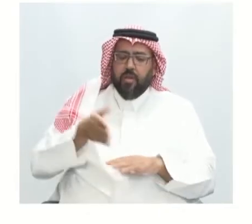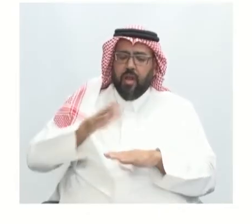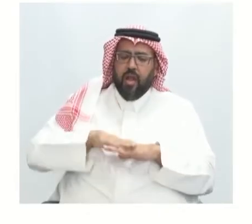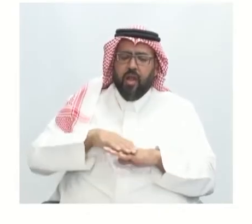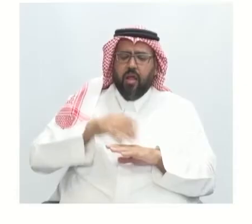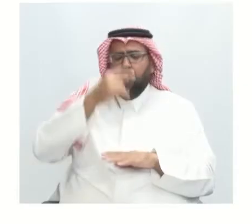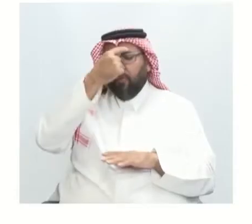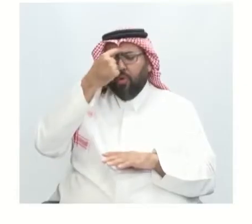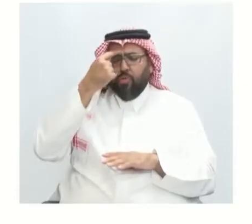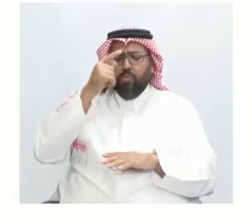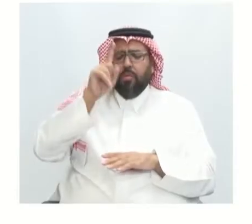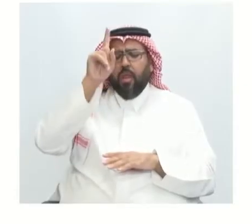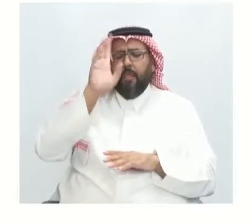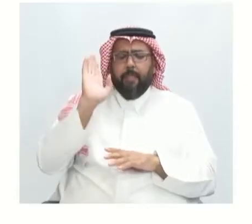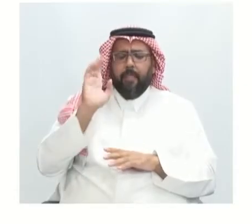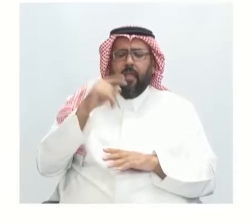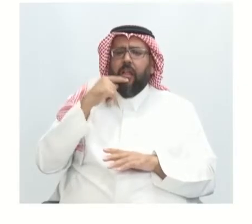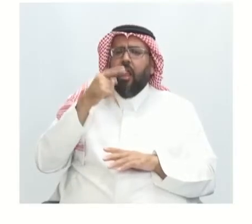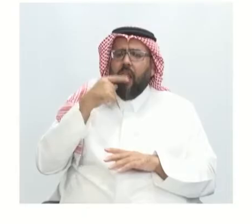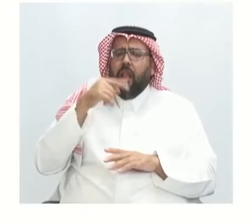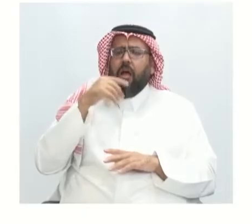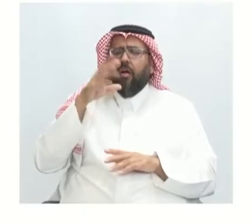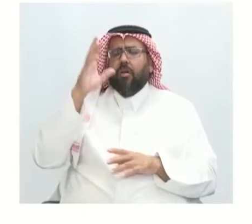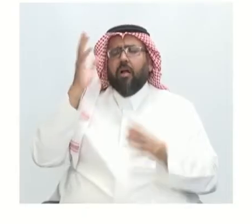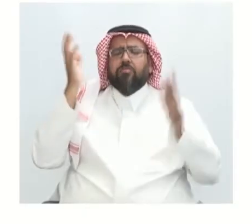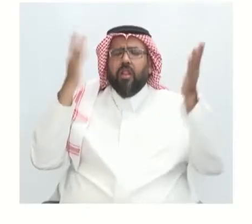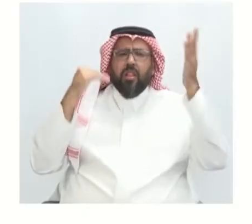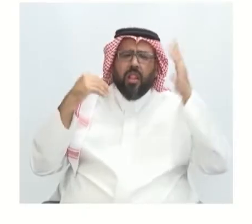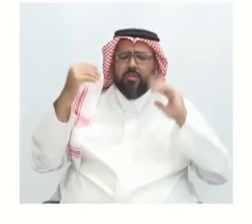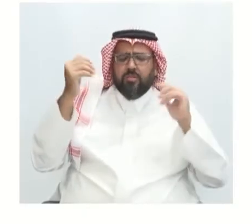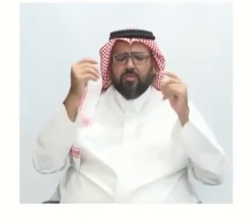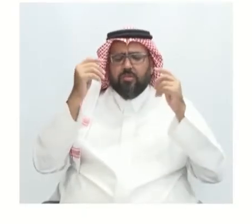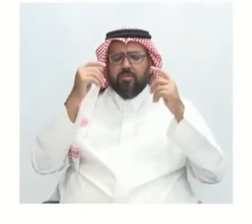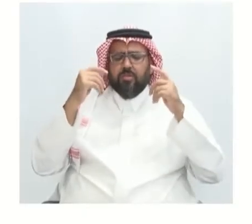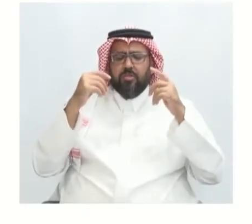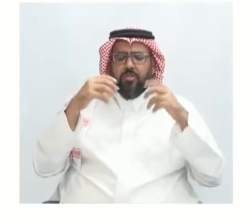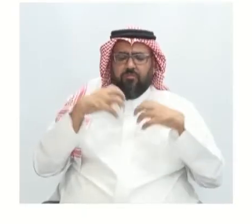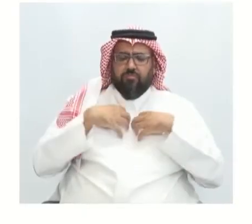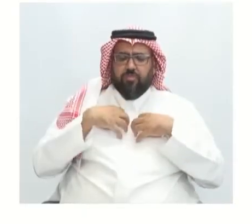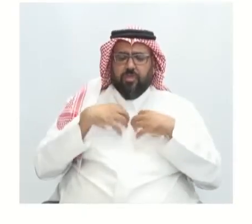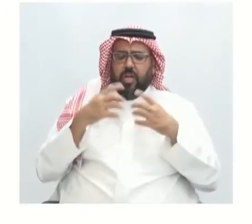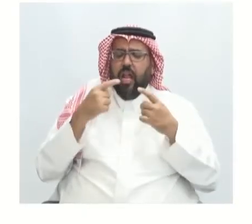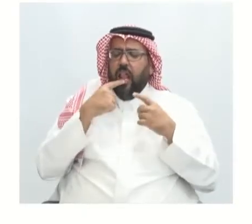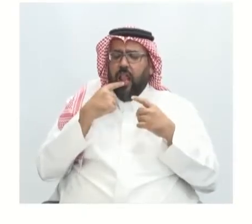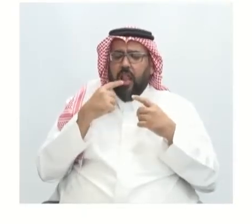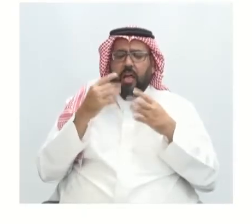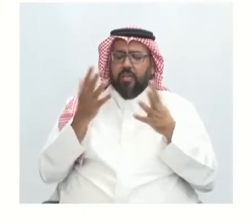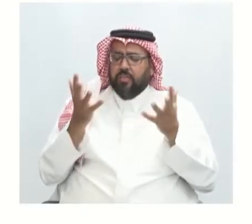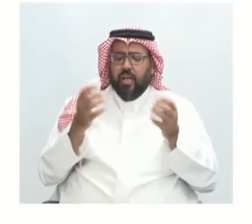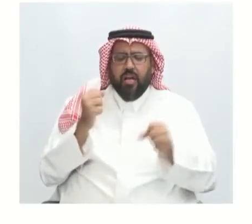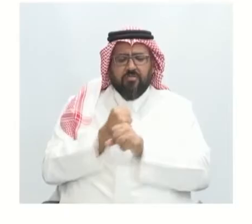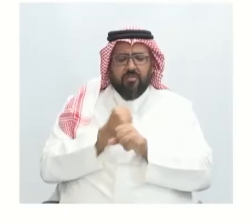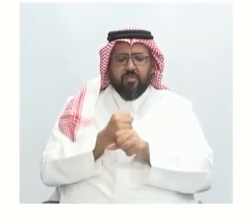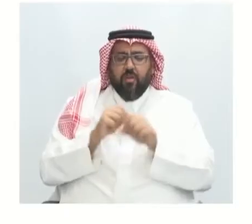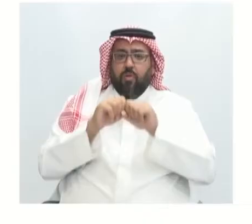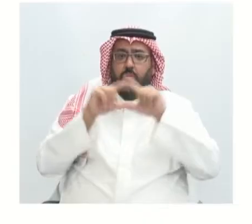الجزا وحبس اللسان عن التسخط والتشكي وحبس الجوارح عن اي فعل